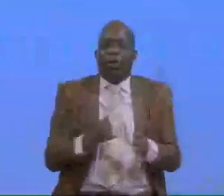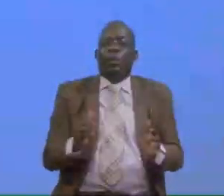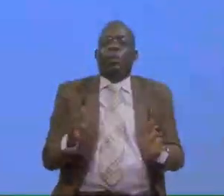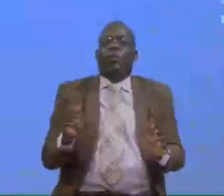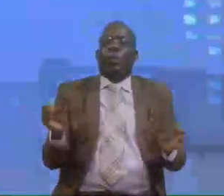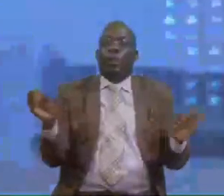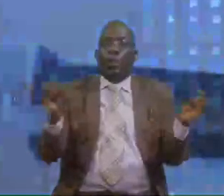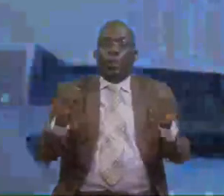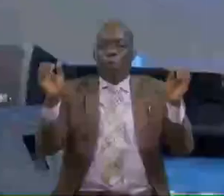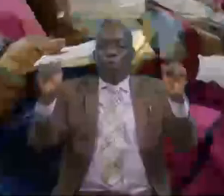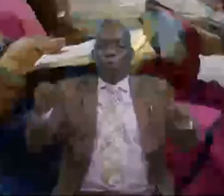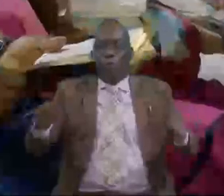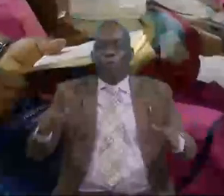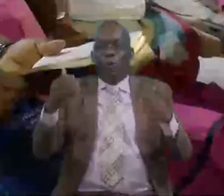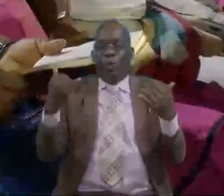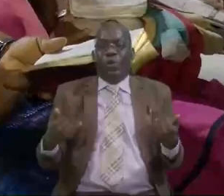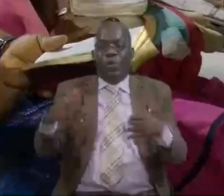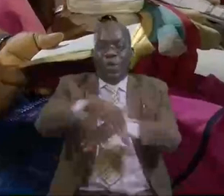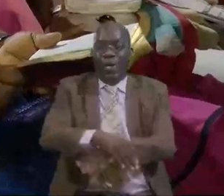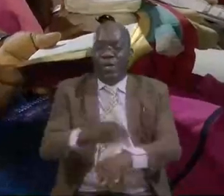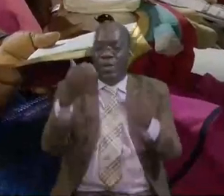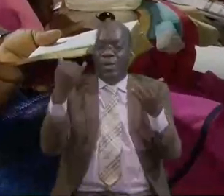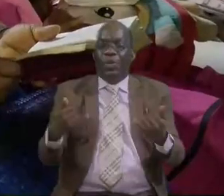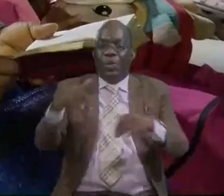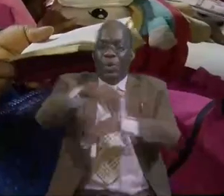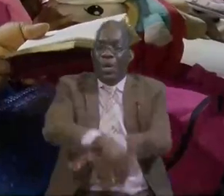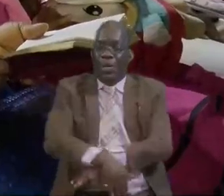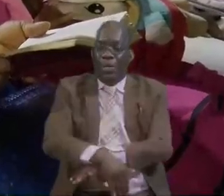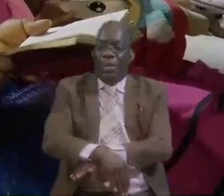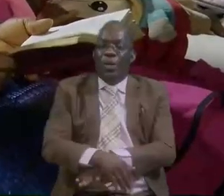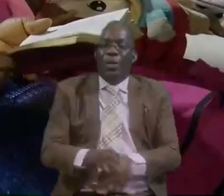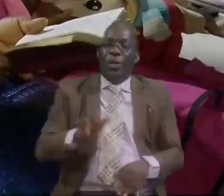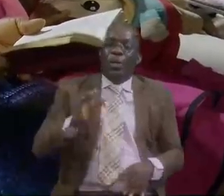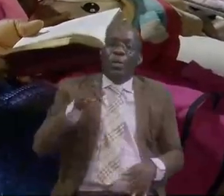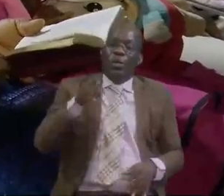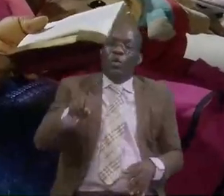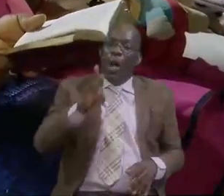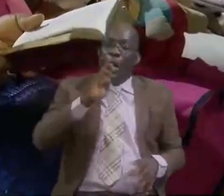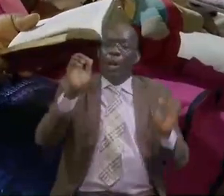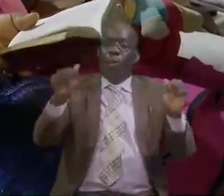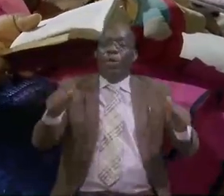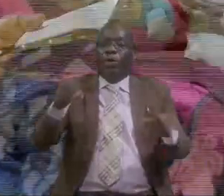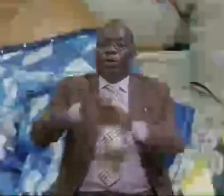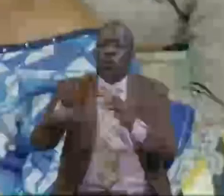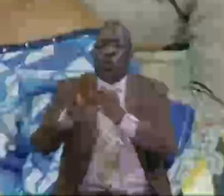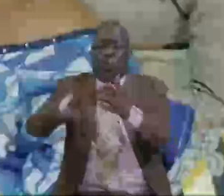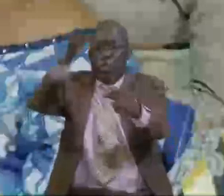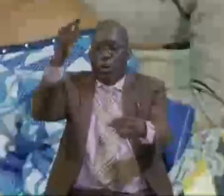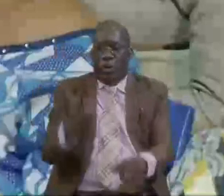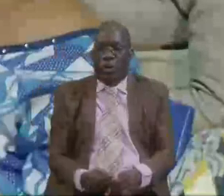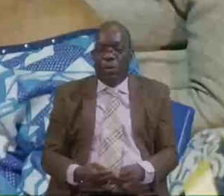cela impossible. Ce soir, c'est devenu possible au nom de